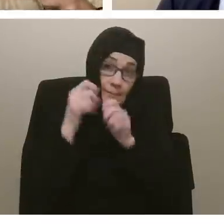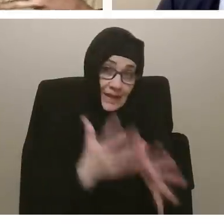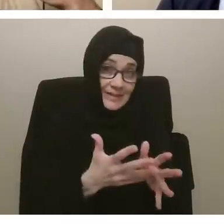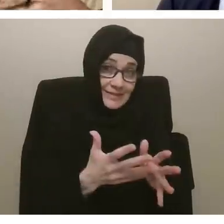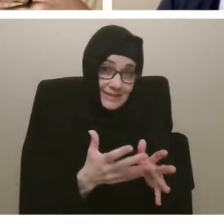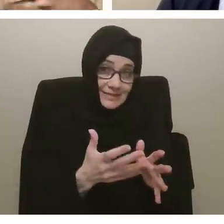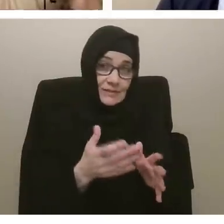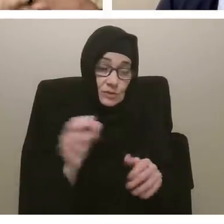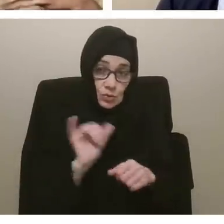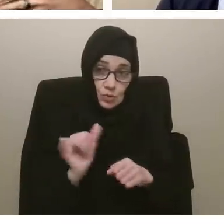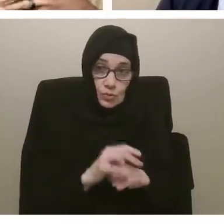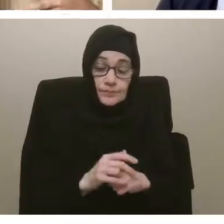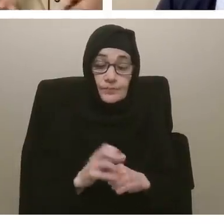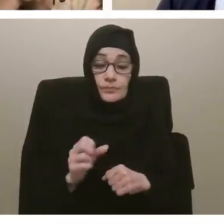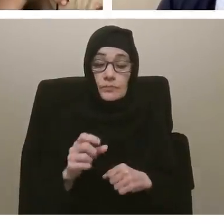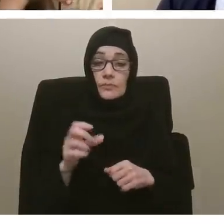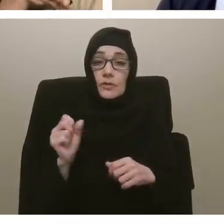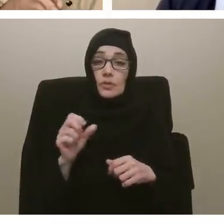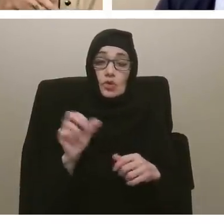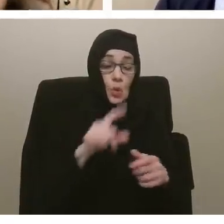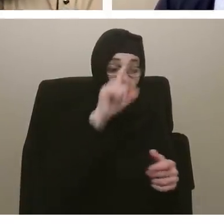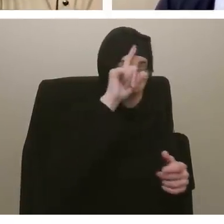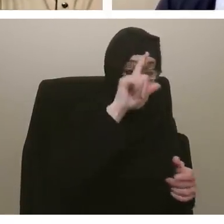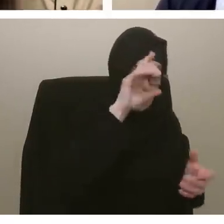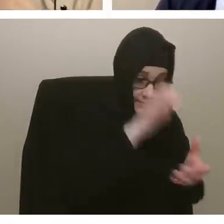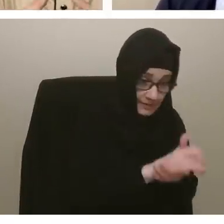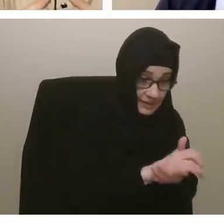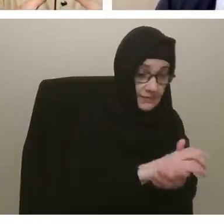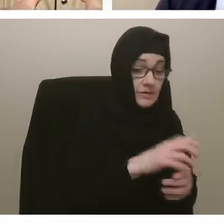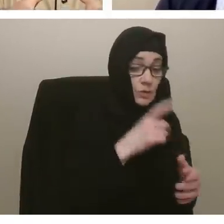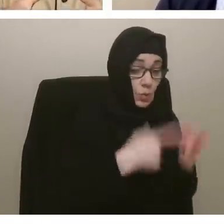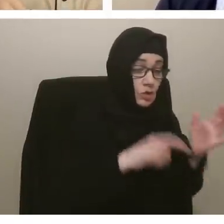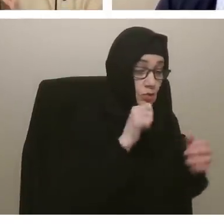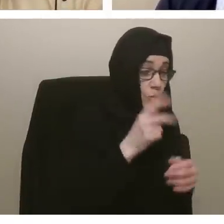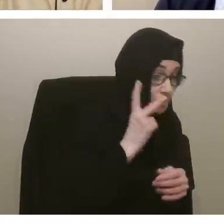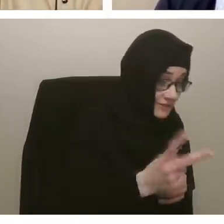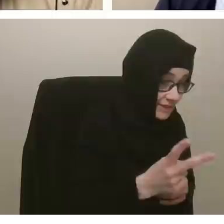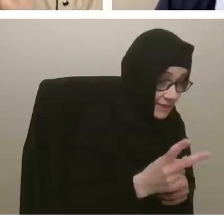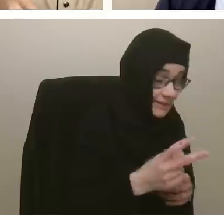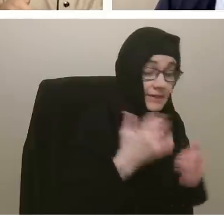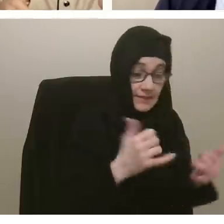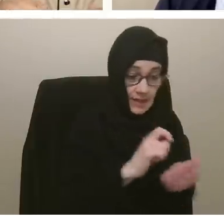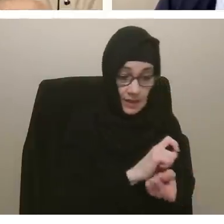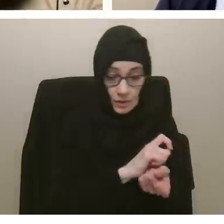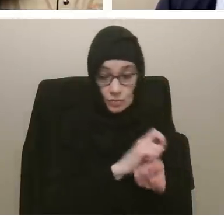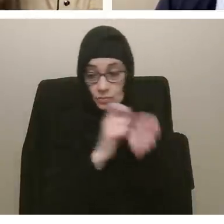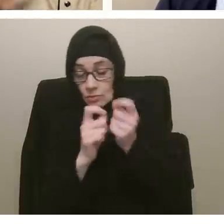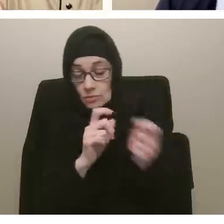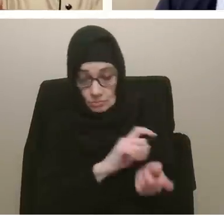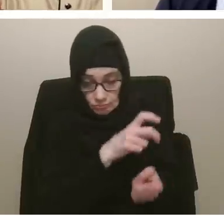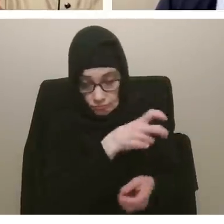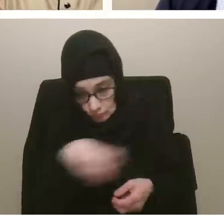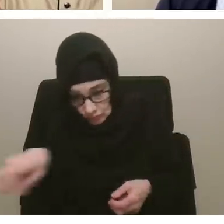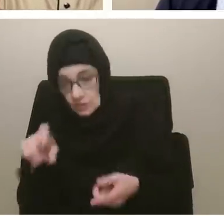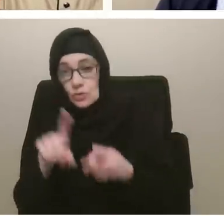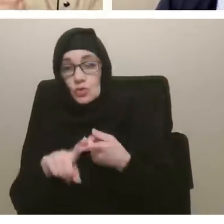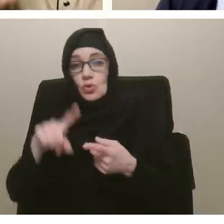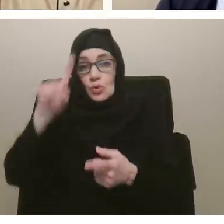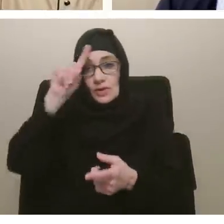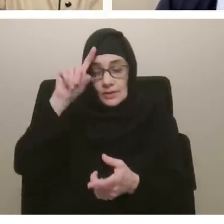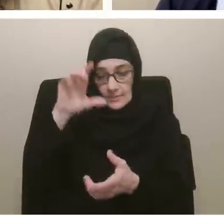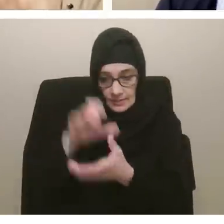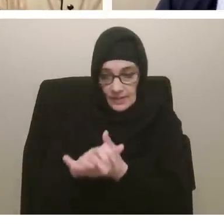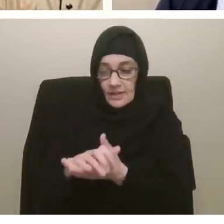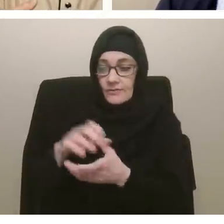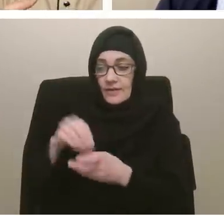al-ghayb, the belief in the unseen, to now establishing the prayer. وَيُقِيمُونَ الصَّلَاةَ وَمِمَّا رَزَقْنَاهُمْ يُنْفِقُونَ.